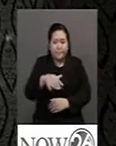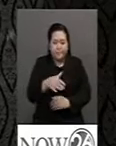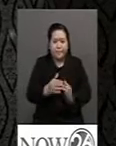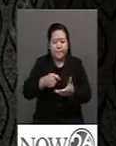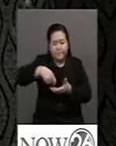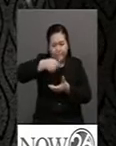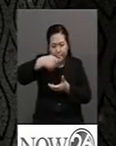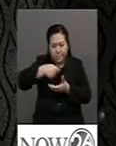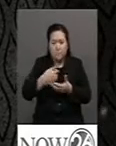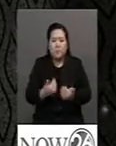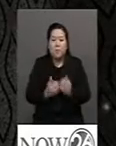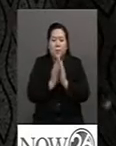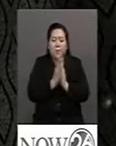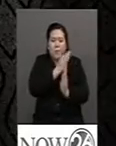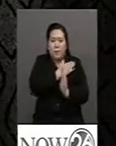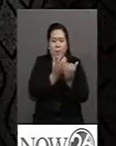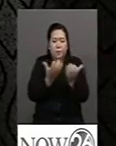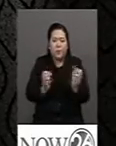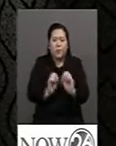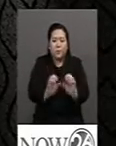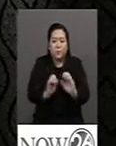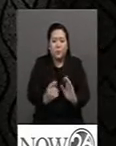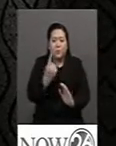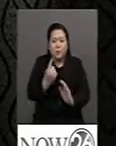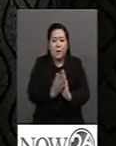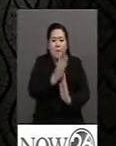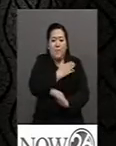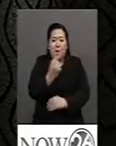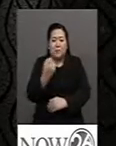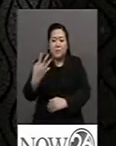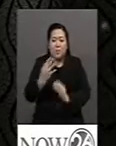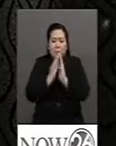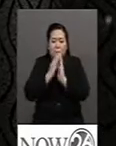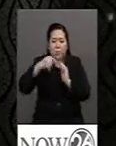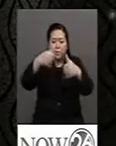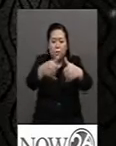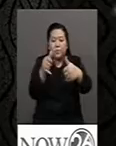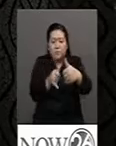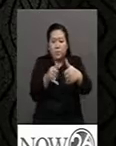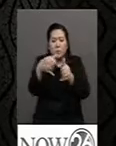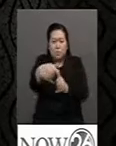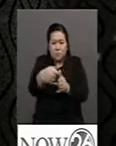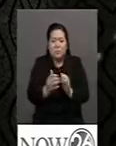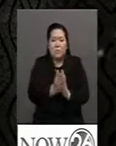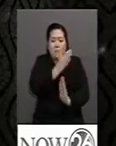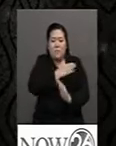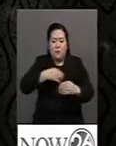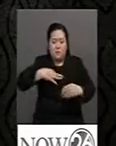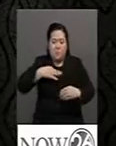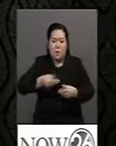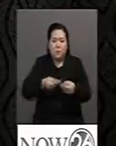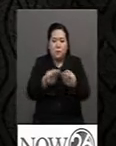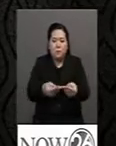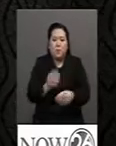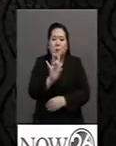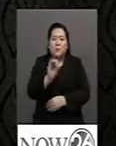มีพระธรรมเทศนากัน1พระ4รูปสวดธรรมคาถาประเคนผ้าไตรพระ89รูปเท่าพระชนมพรร